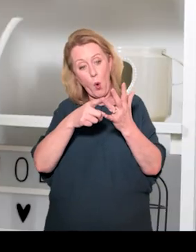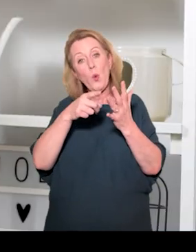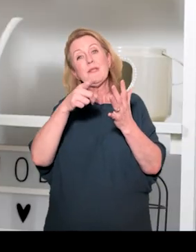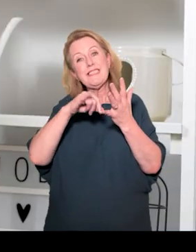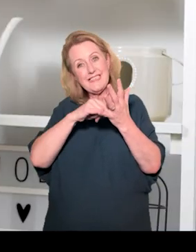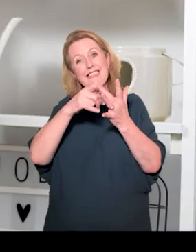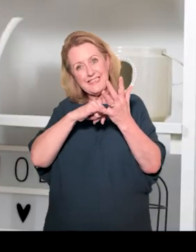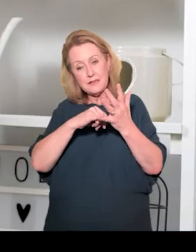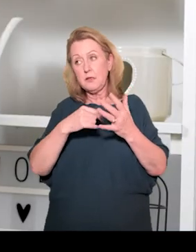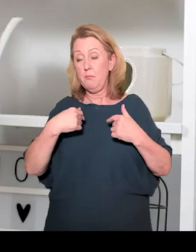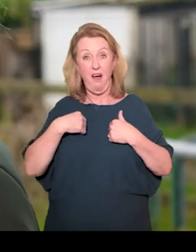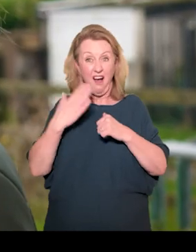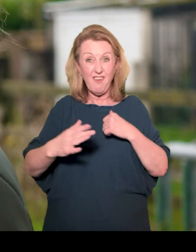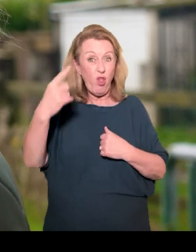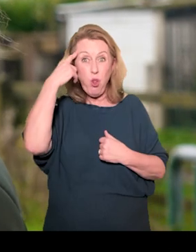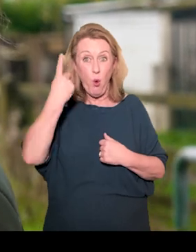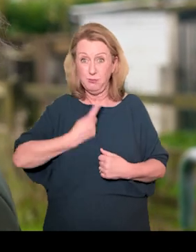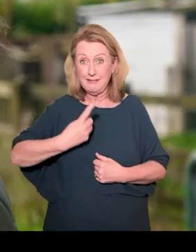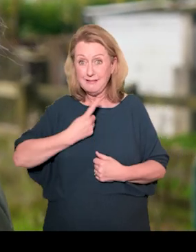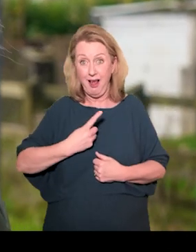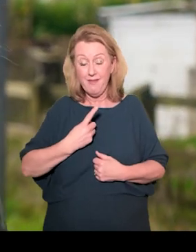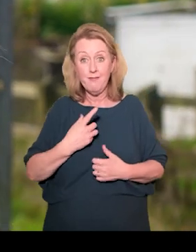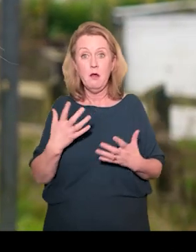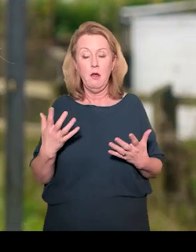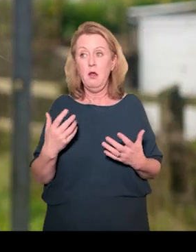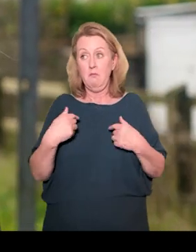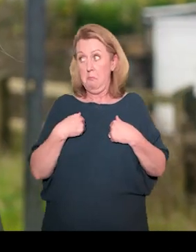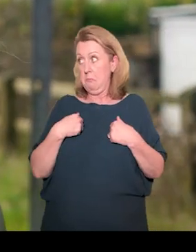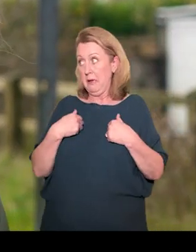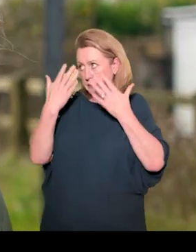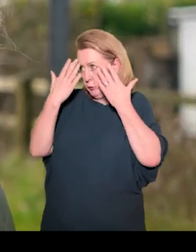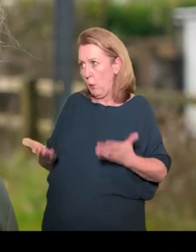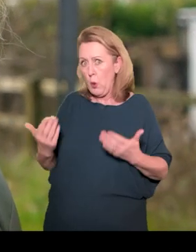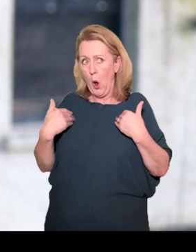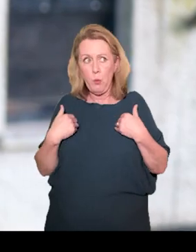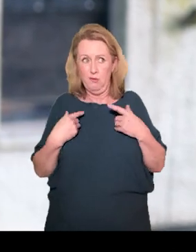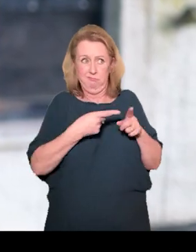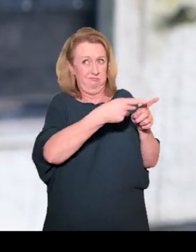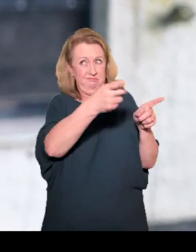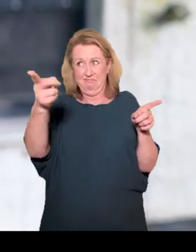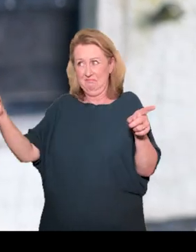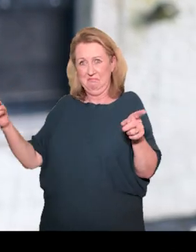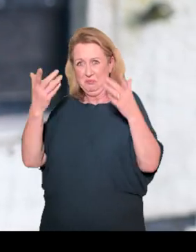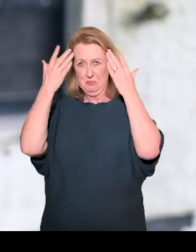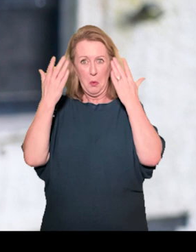pan ddihunes i o'r driniaeth, oedd e fel bod fi'n person gwahanol.